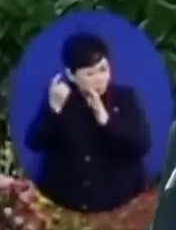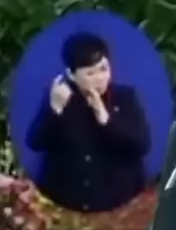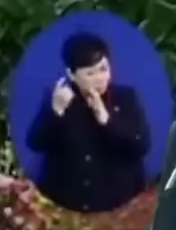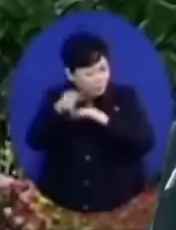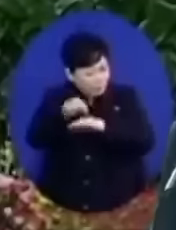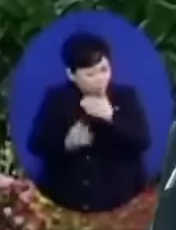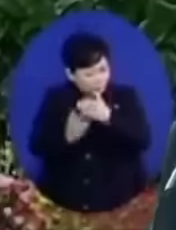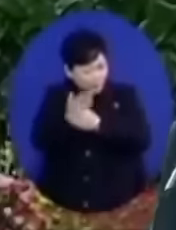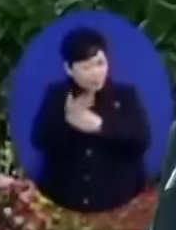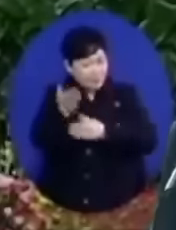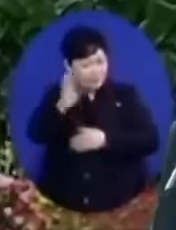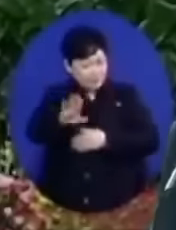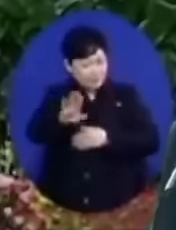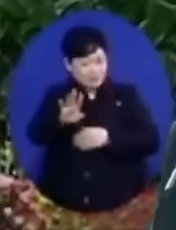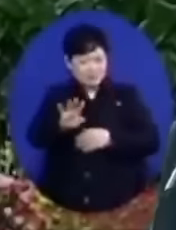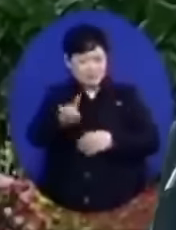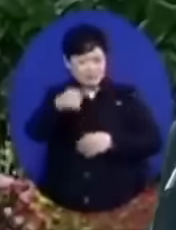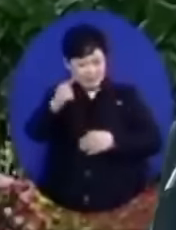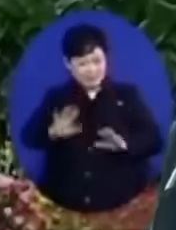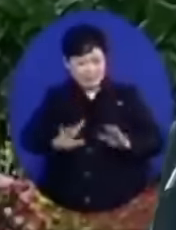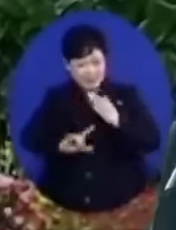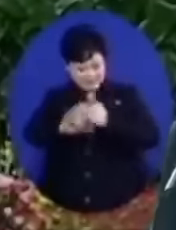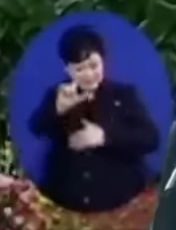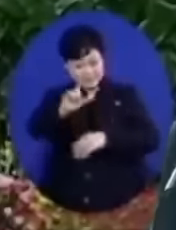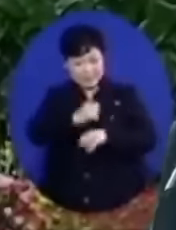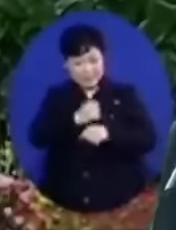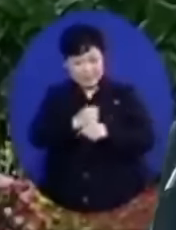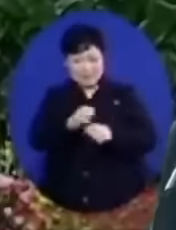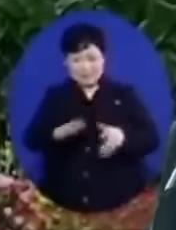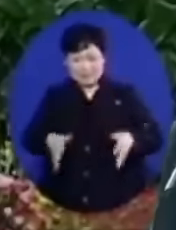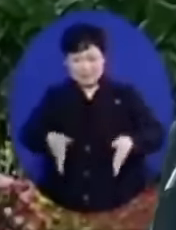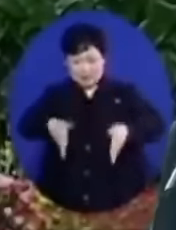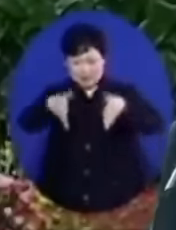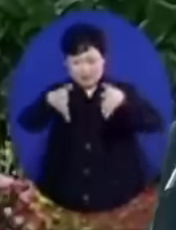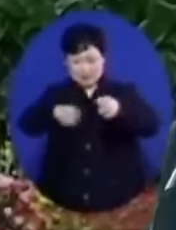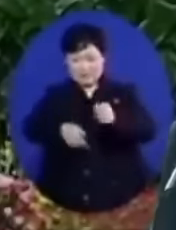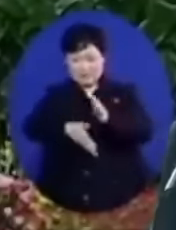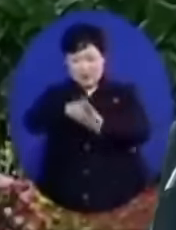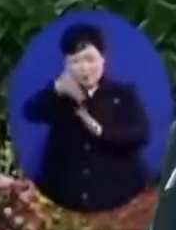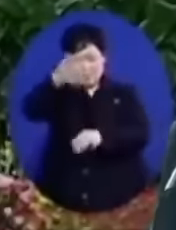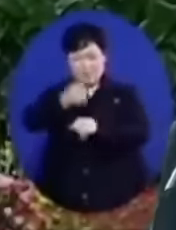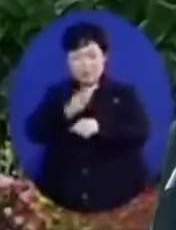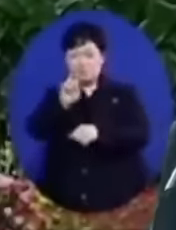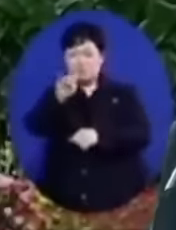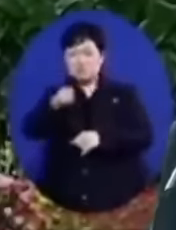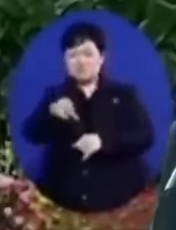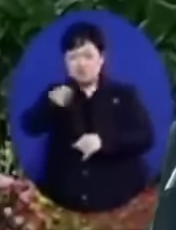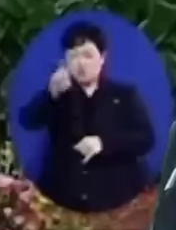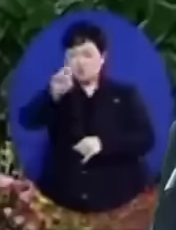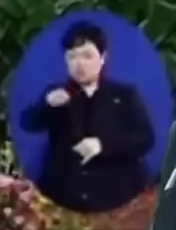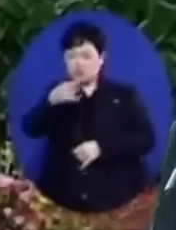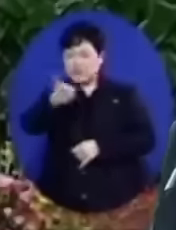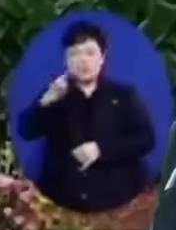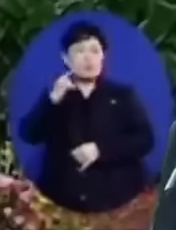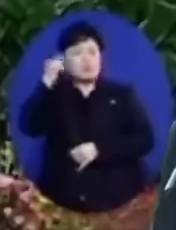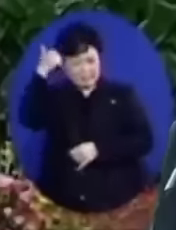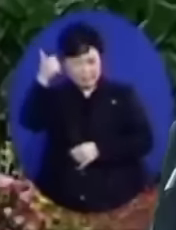들어왔습니다. 그래서 그는 그 이튿날 그 건물을 무디 목사님에게 바쳤습니다. 교회에서